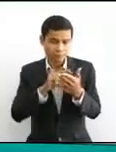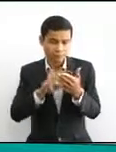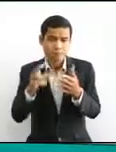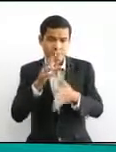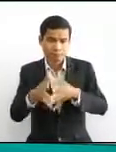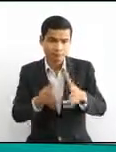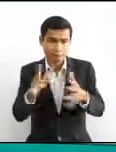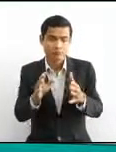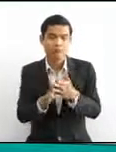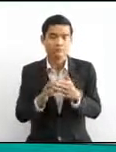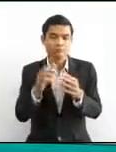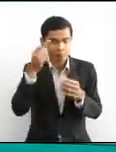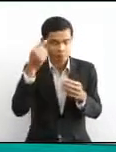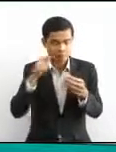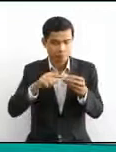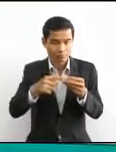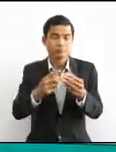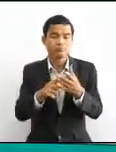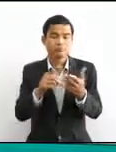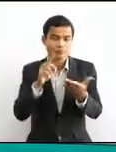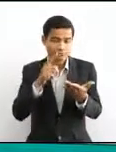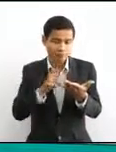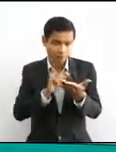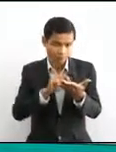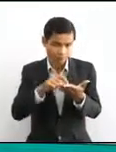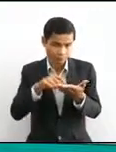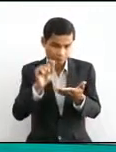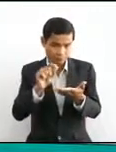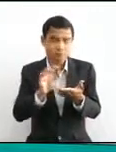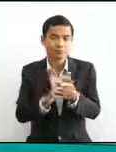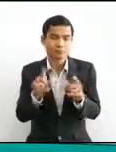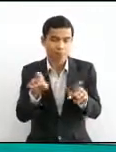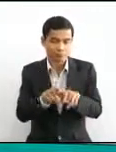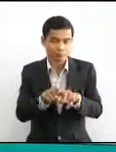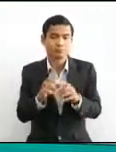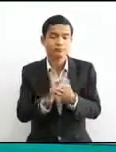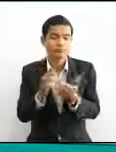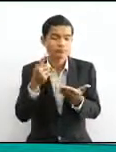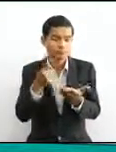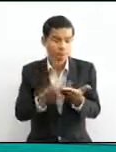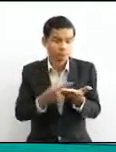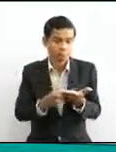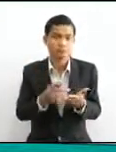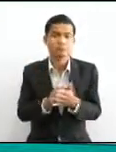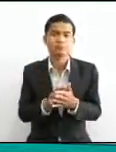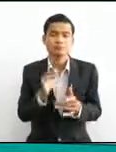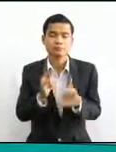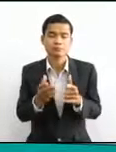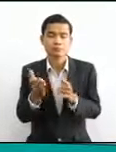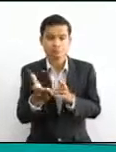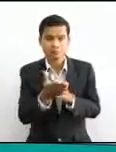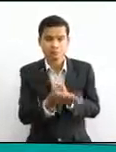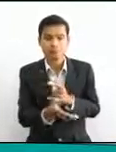dương an vật tốp tiết con nghi xua rọc mơ con ôi bà bà rọc định mạnh tiết ná con tặng ạc nế cha chăm nay ai